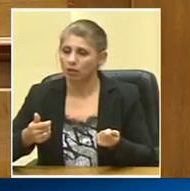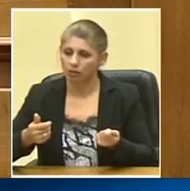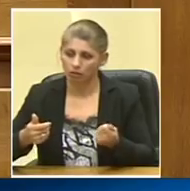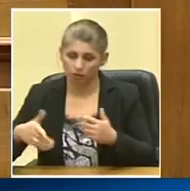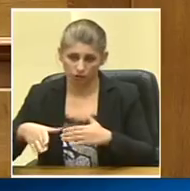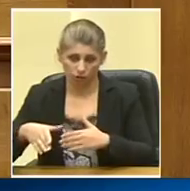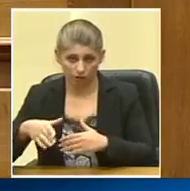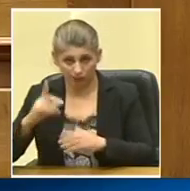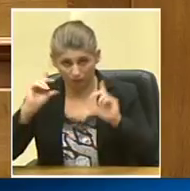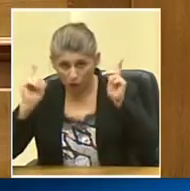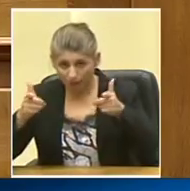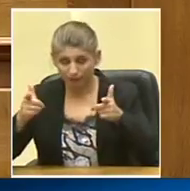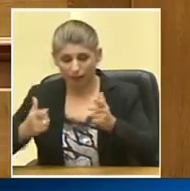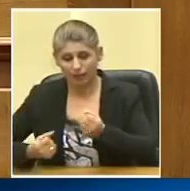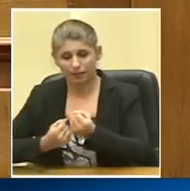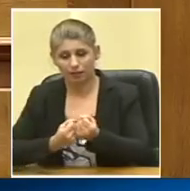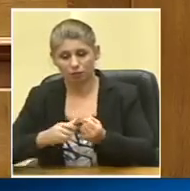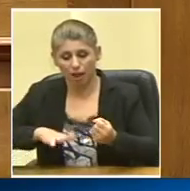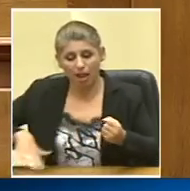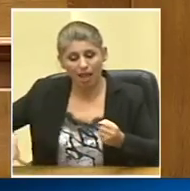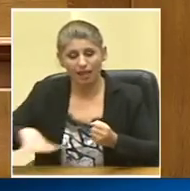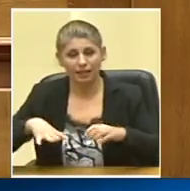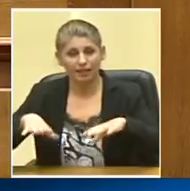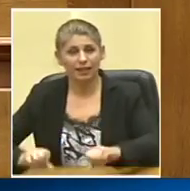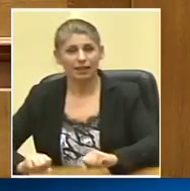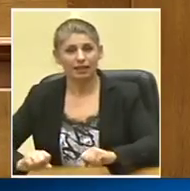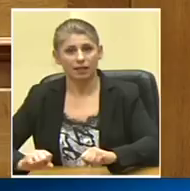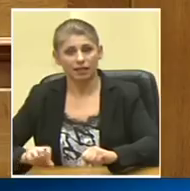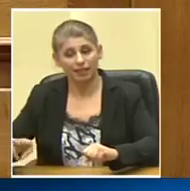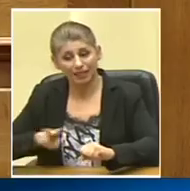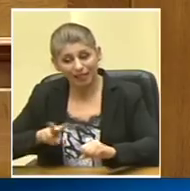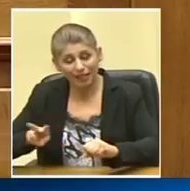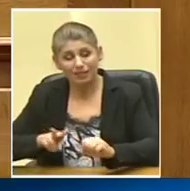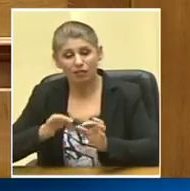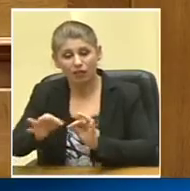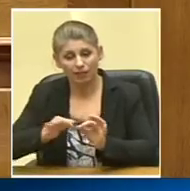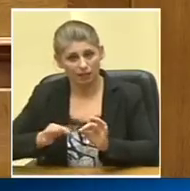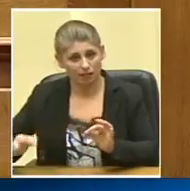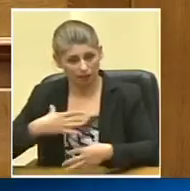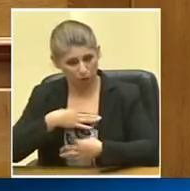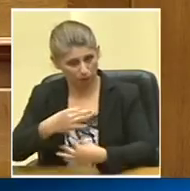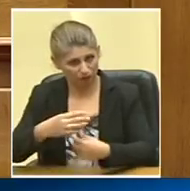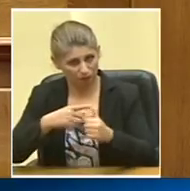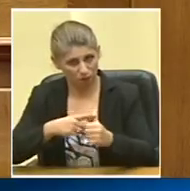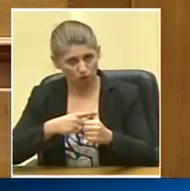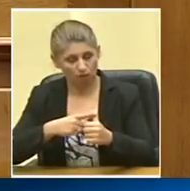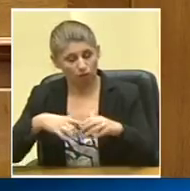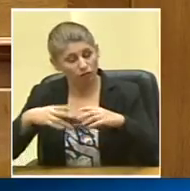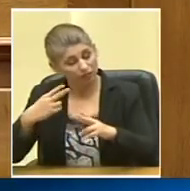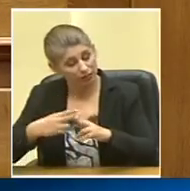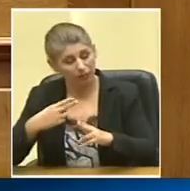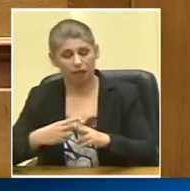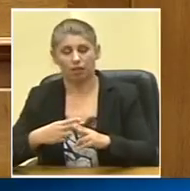δημοκρατίας ενισχύουμε τη λαϊκή κυριαρχία και στις δύο διαστάσεις της. Την αντιπροσωπευτική, που είναι κυρίαρχη σε